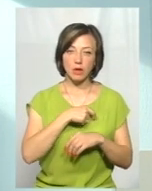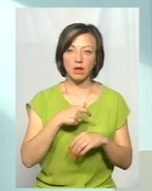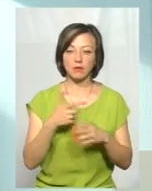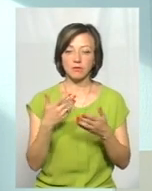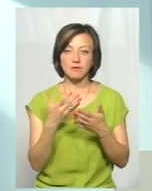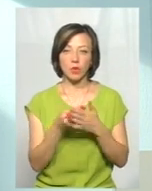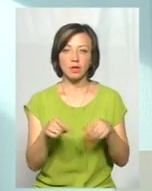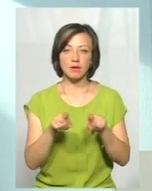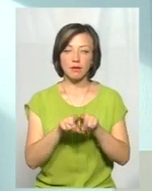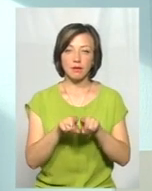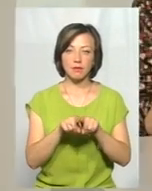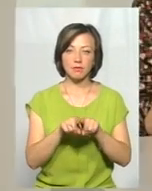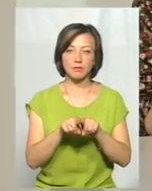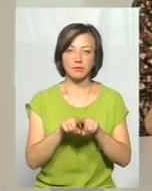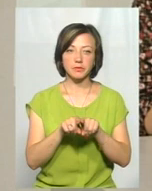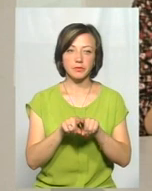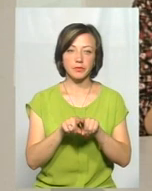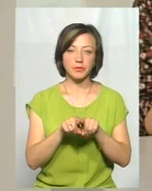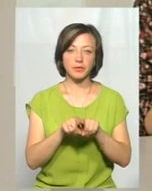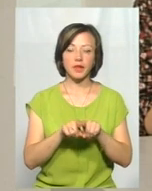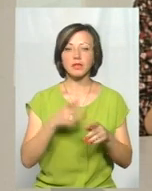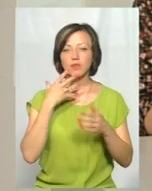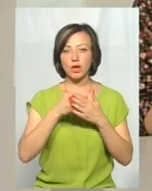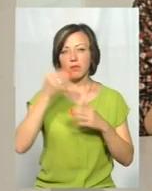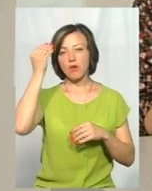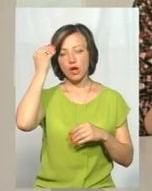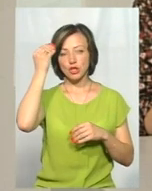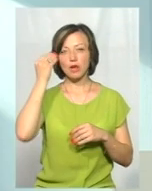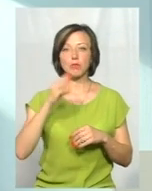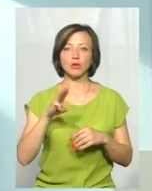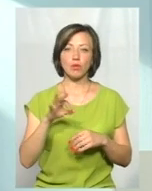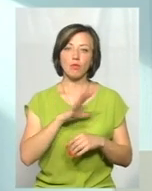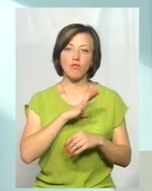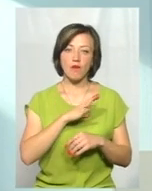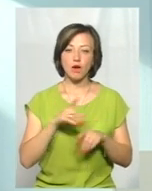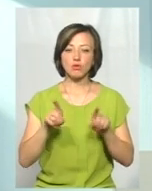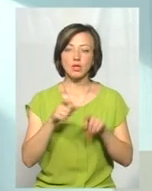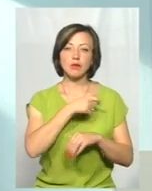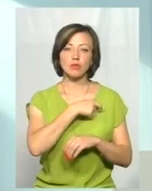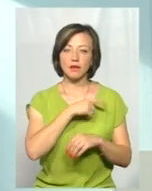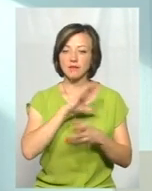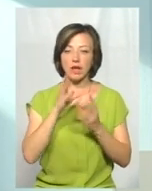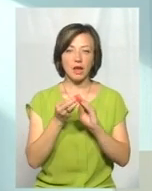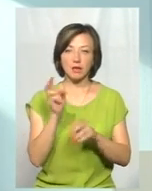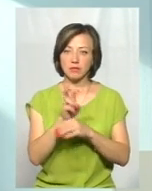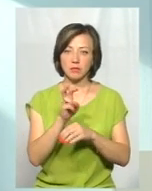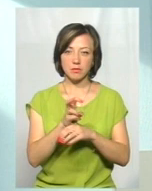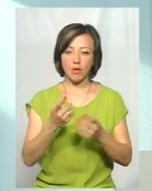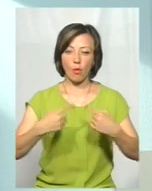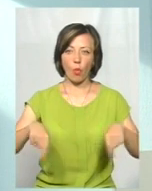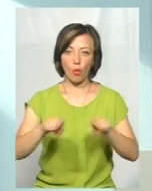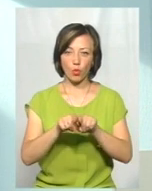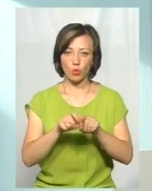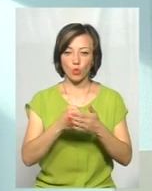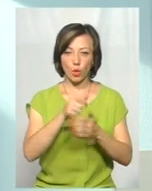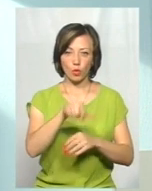своїх таких якихось, своїми враженнями, то буває таке, що депутати взагалі не з'являються в окрузі, там